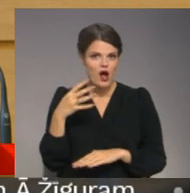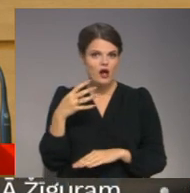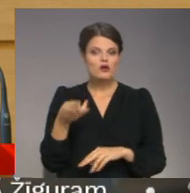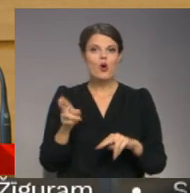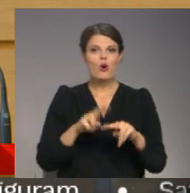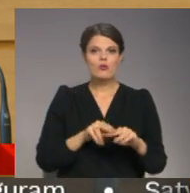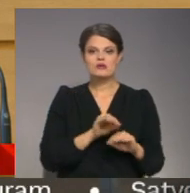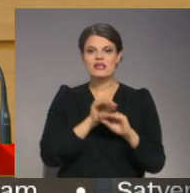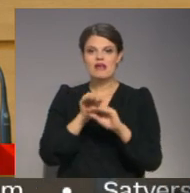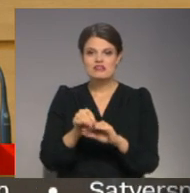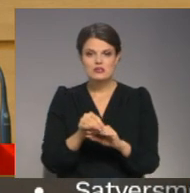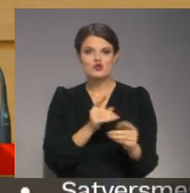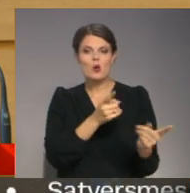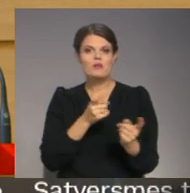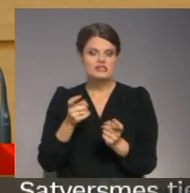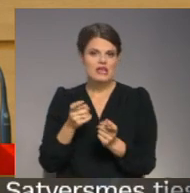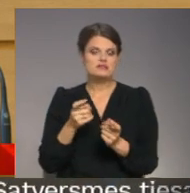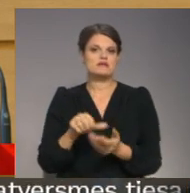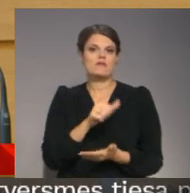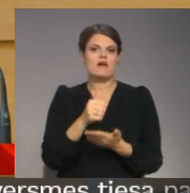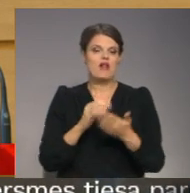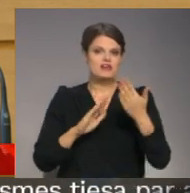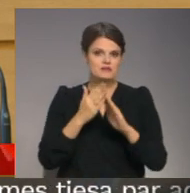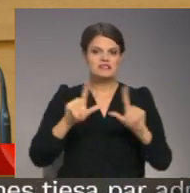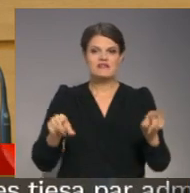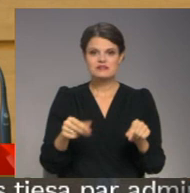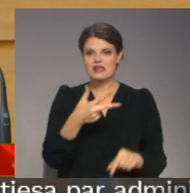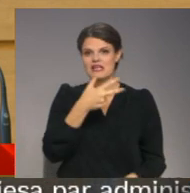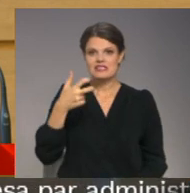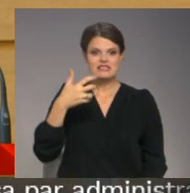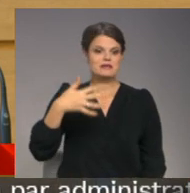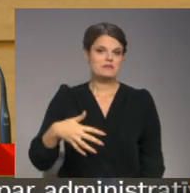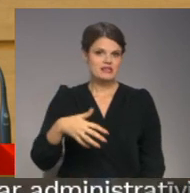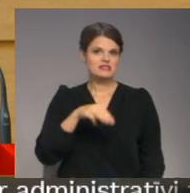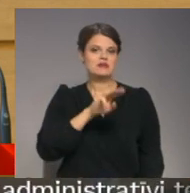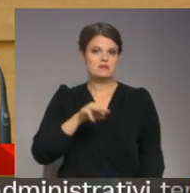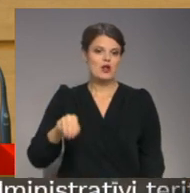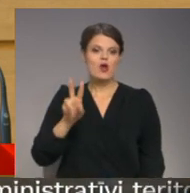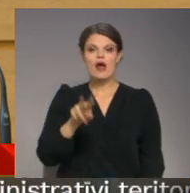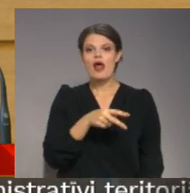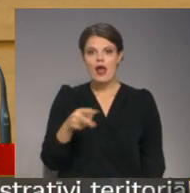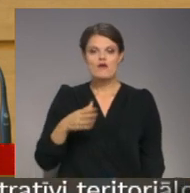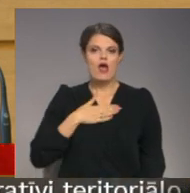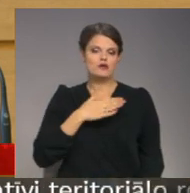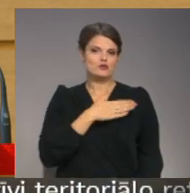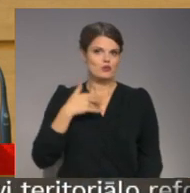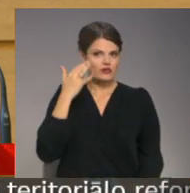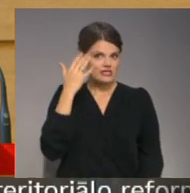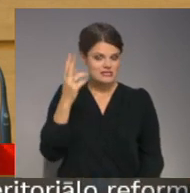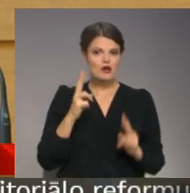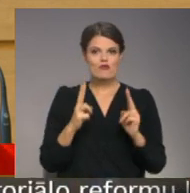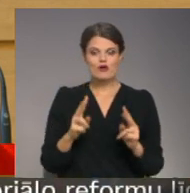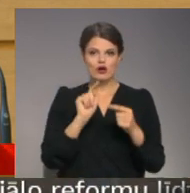un investēt un piesaistīt galvaspilsētai vismaz 350 miljonus eiro. Es ļoti ceru, ka